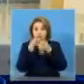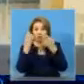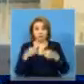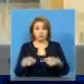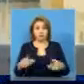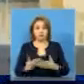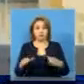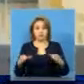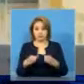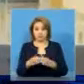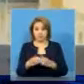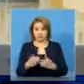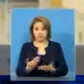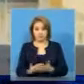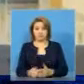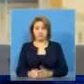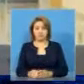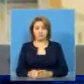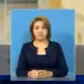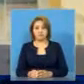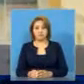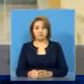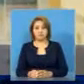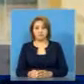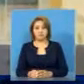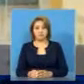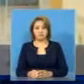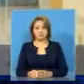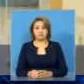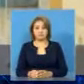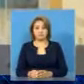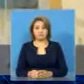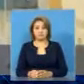других избирательных участков. Динара Абдуалиева, Руслан Ельтаев, телеканал Актобе. Студия.